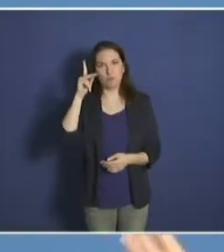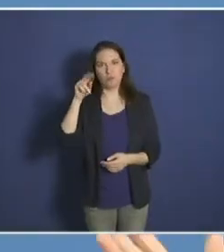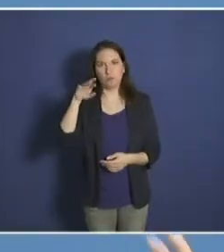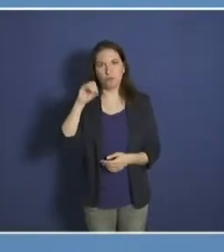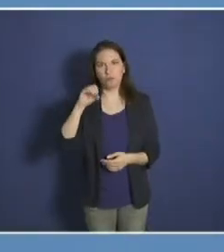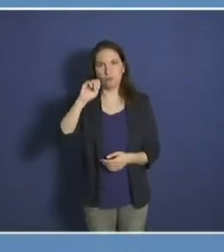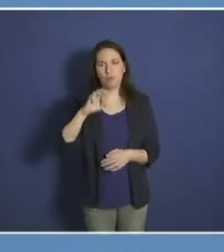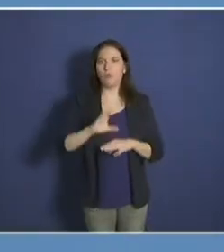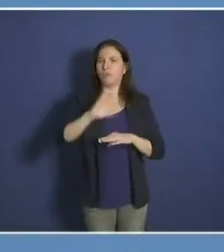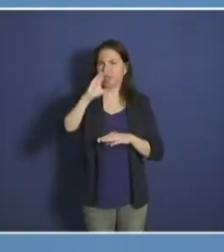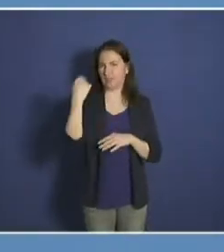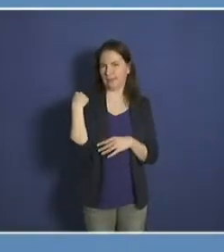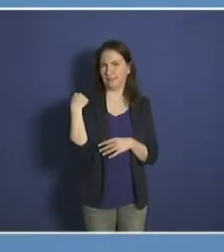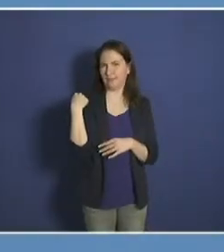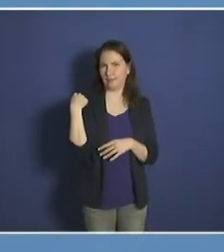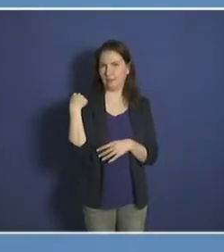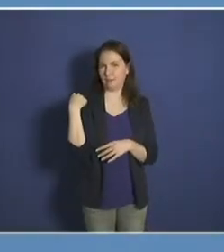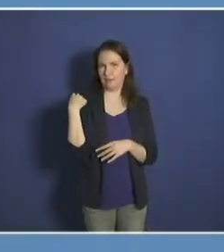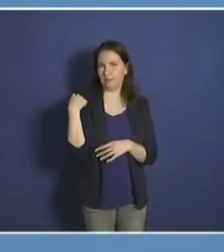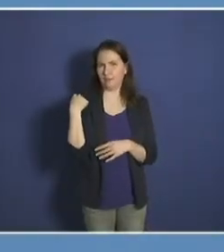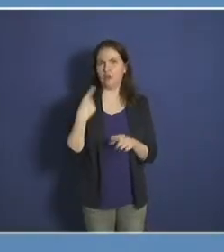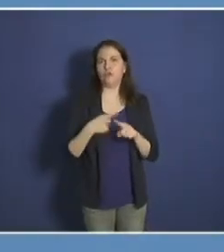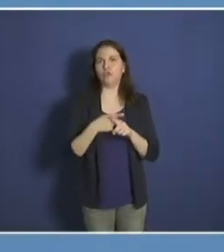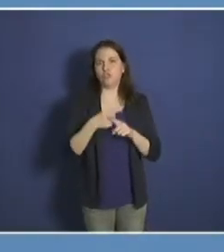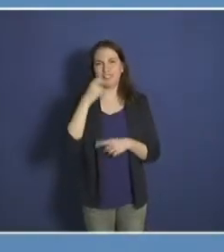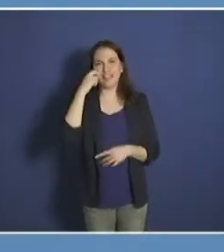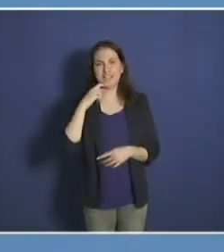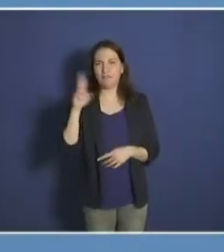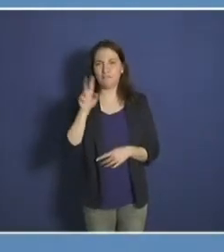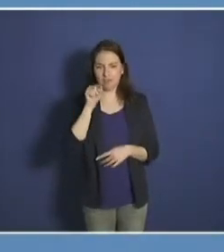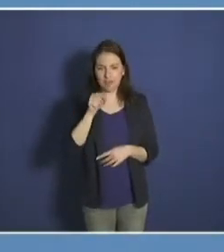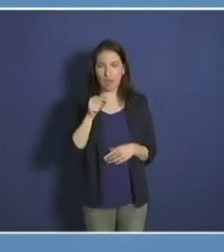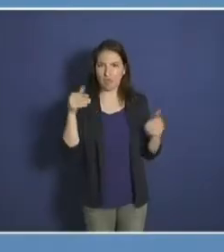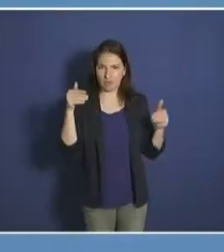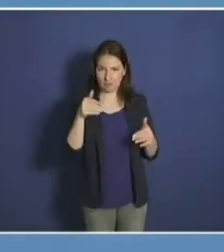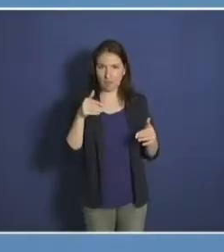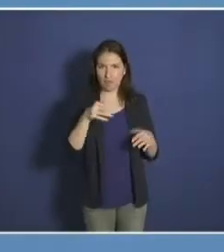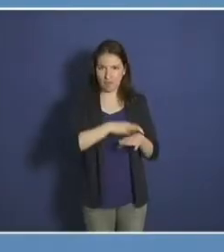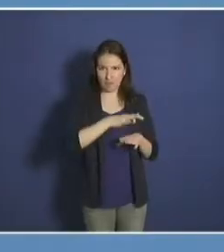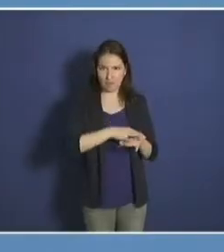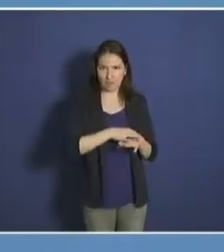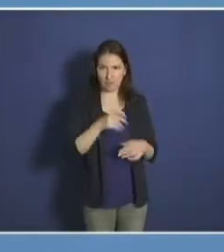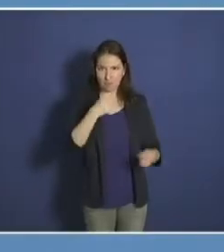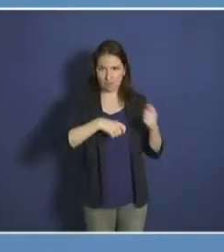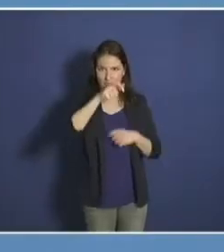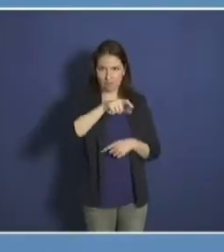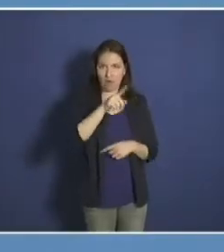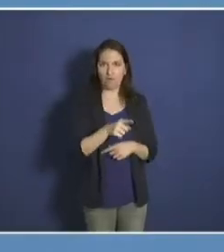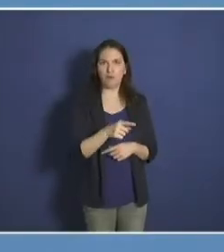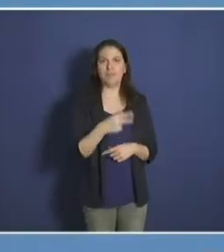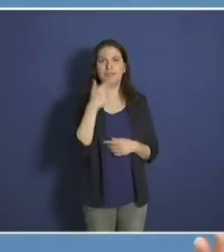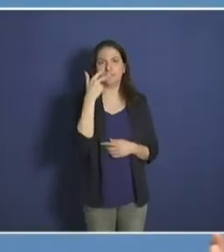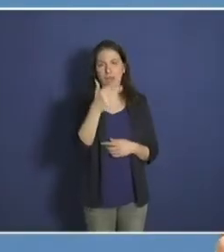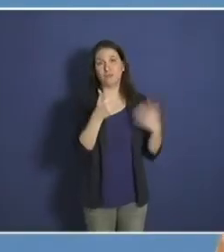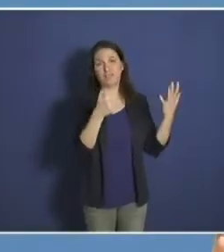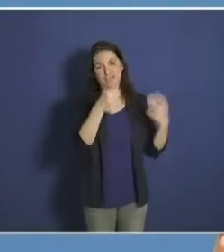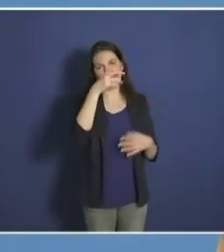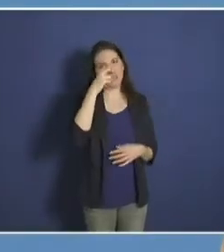vor kurzer Zeit war das Durchschnittsalter der dort liegenden Menschen 63. Und da wir wissen, dass